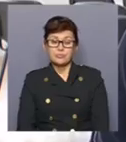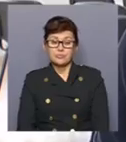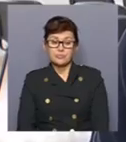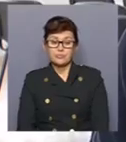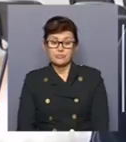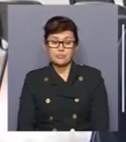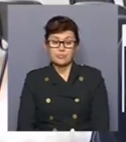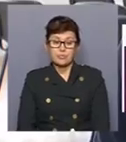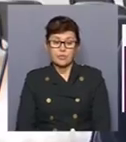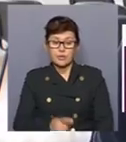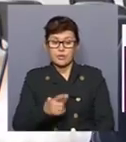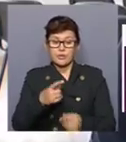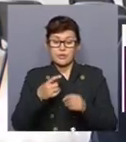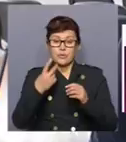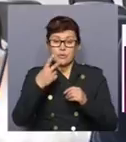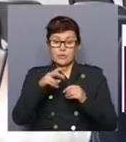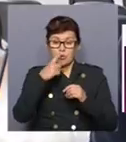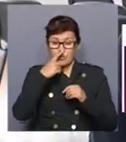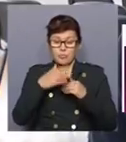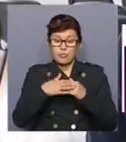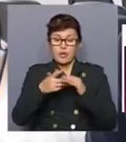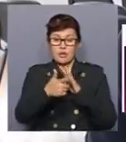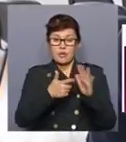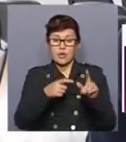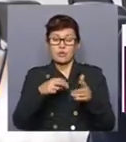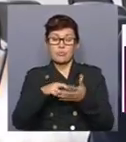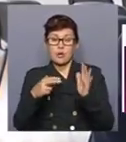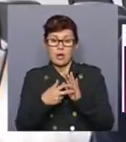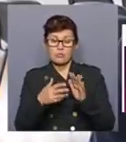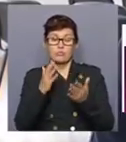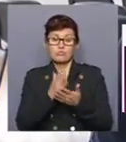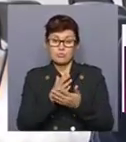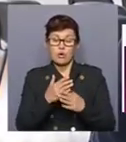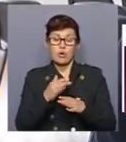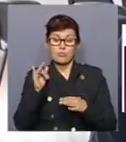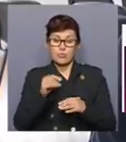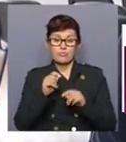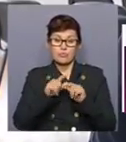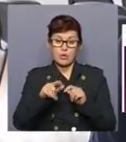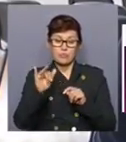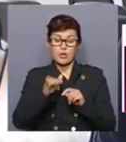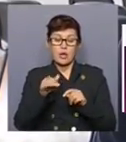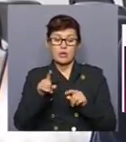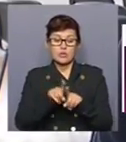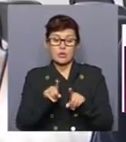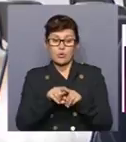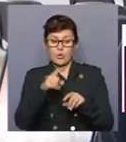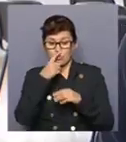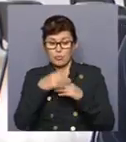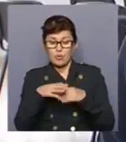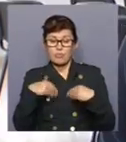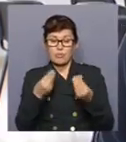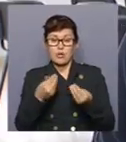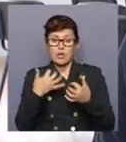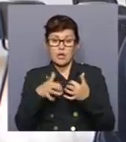Порядка 20 они получили инвестицию. Осы жылы шамамен 20 жоба инвестиция алды. Соның ішінде біреуіне қаржы жуырда беріледі. Орташа